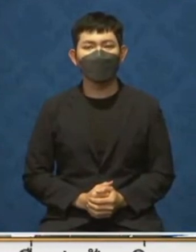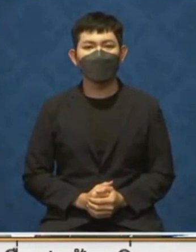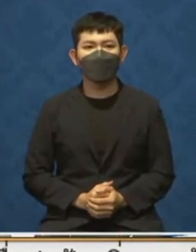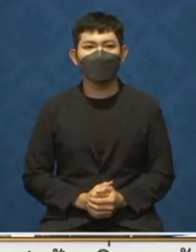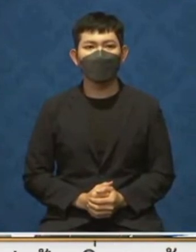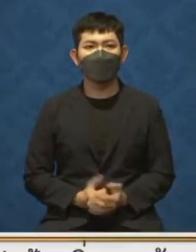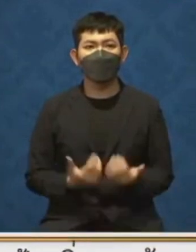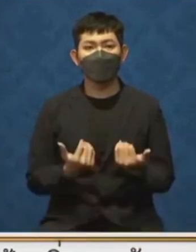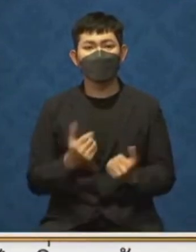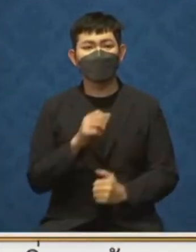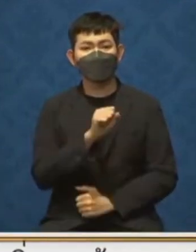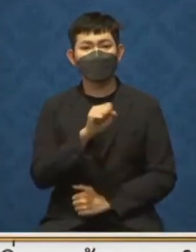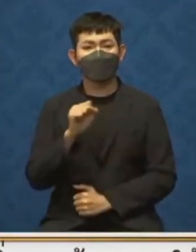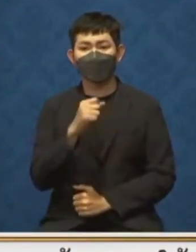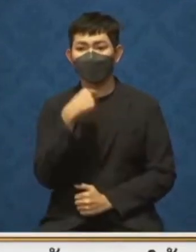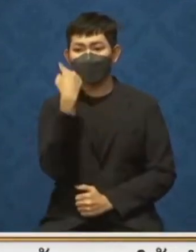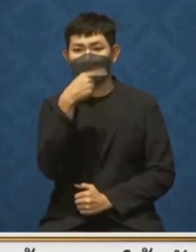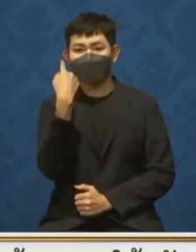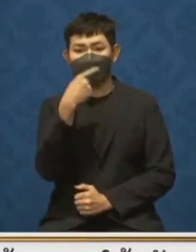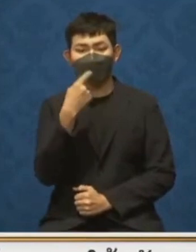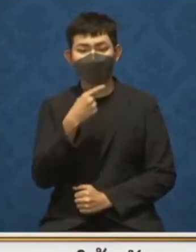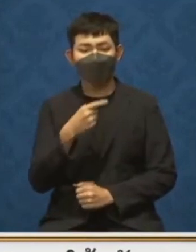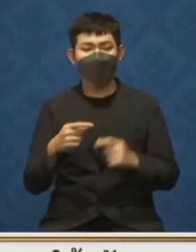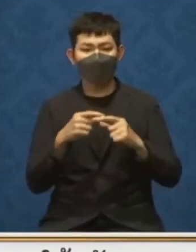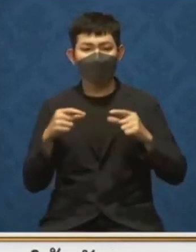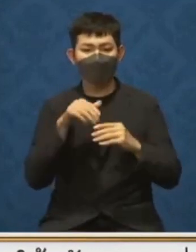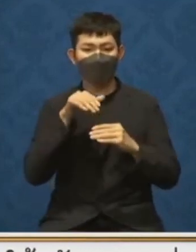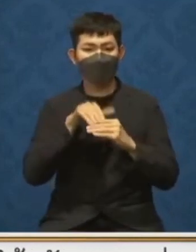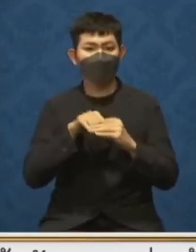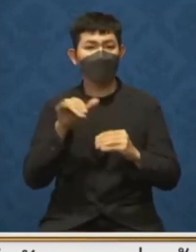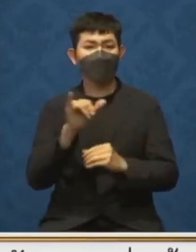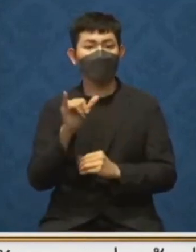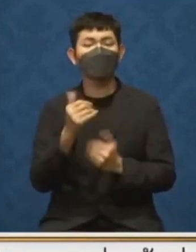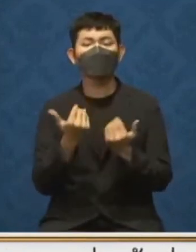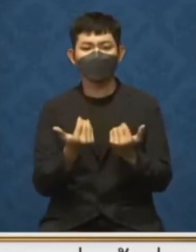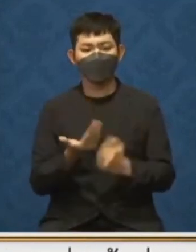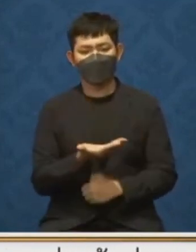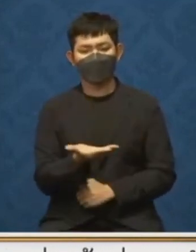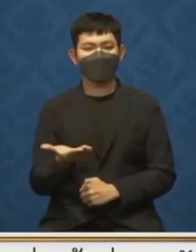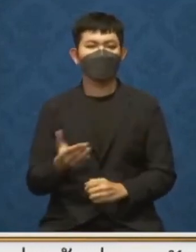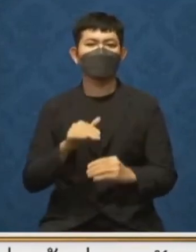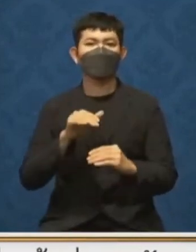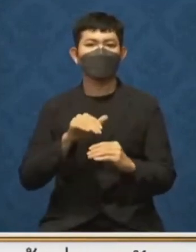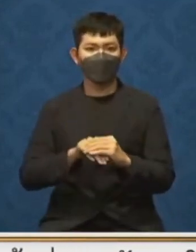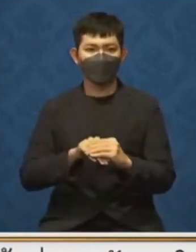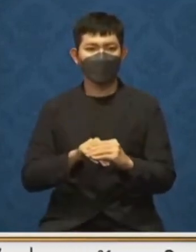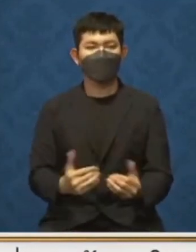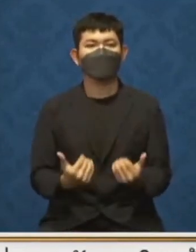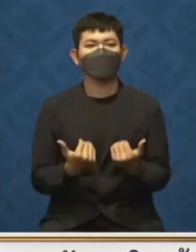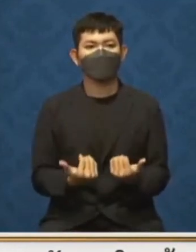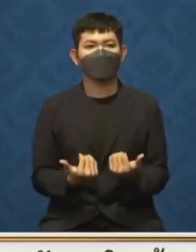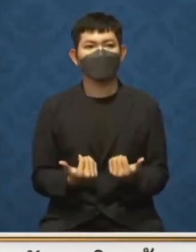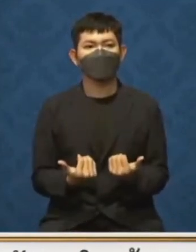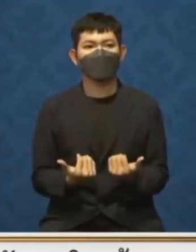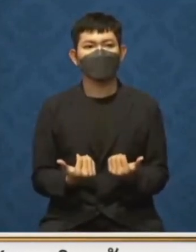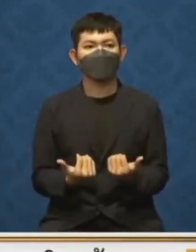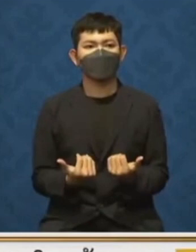มีท่านสมาชิกท่านใดที่ยังไม่ได้แสดงตนก็เชิญนะครับกำลัง